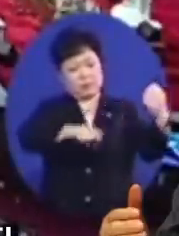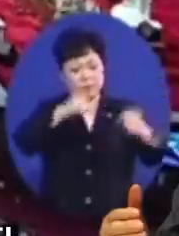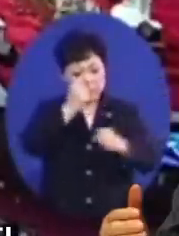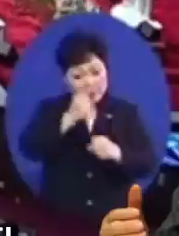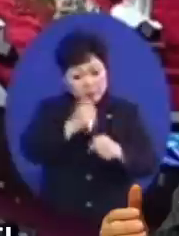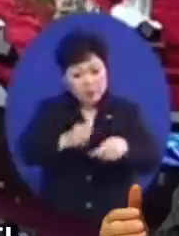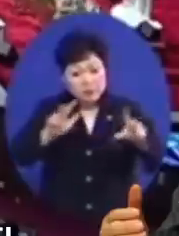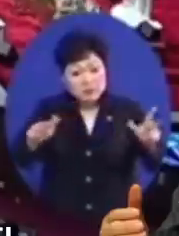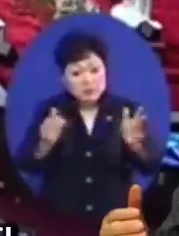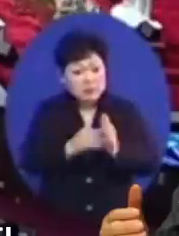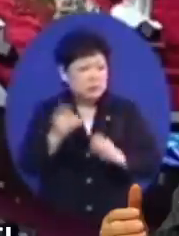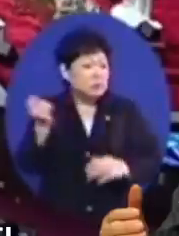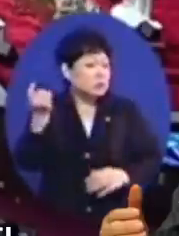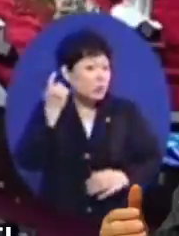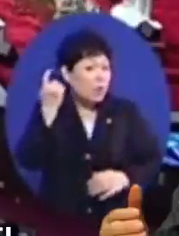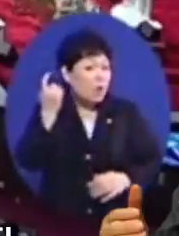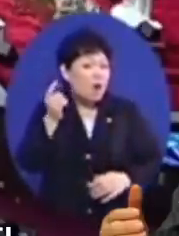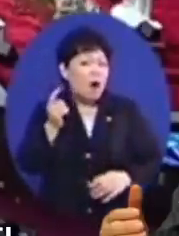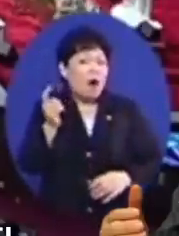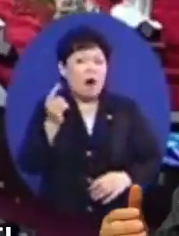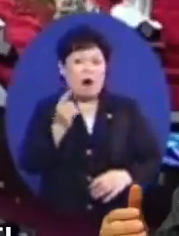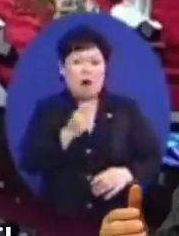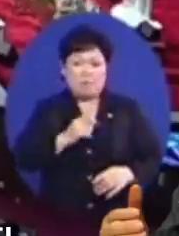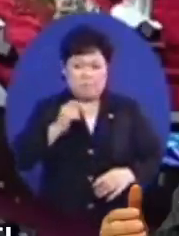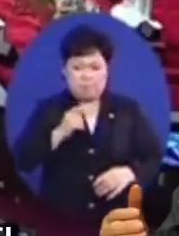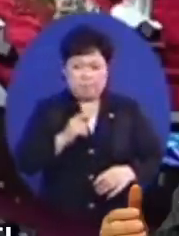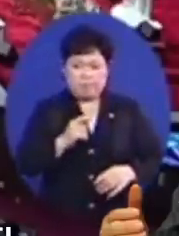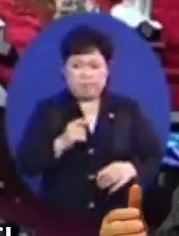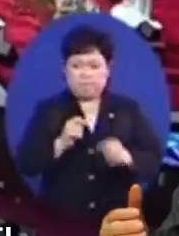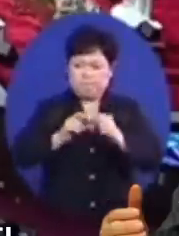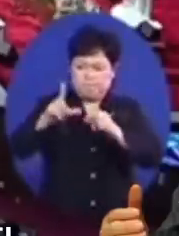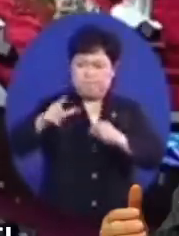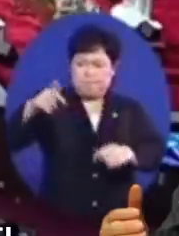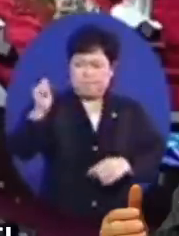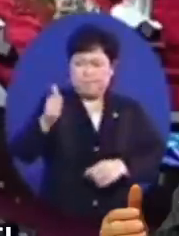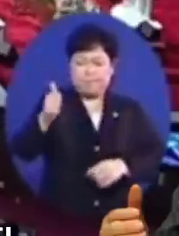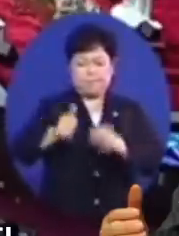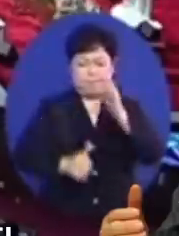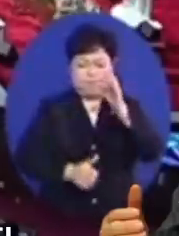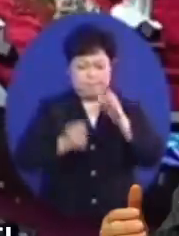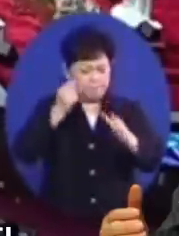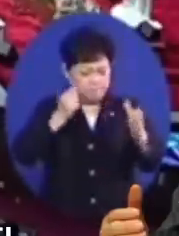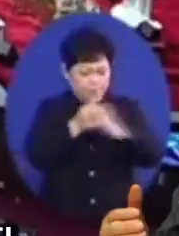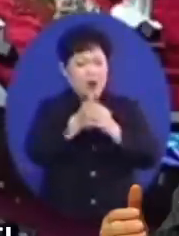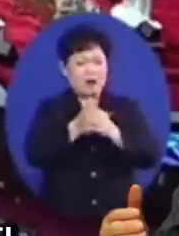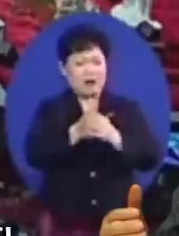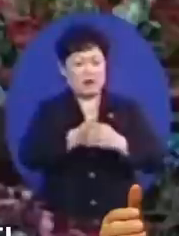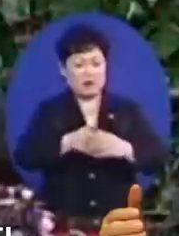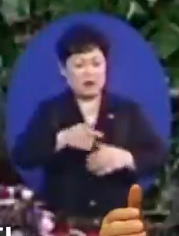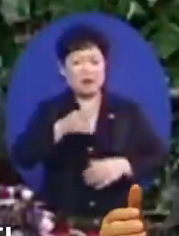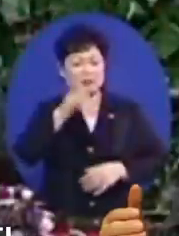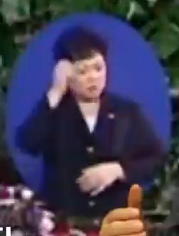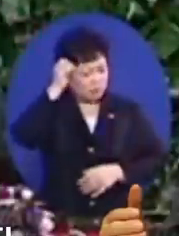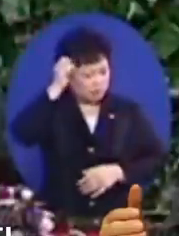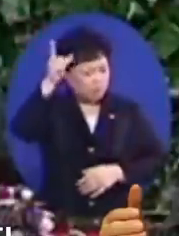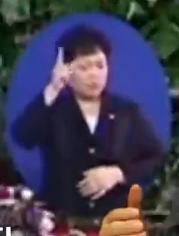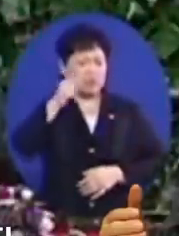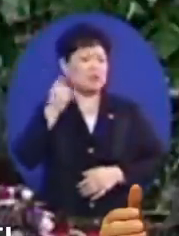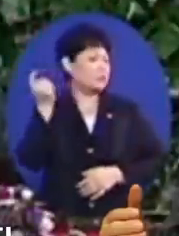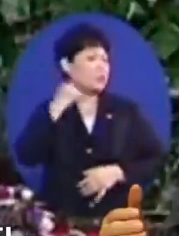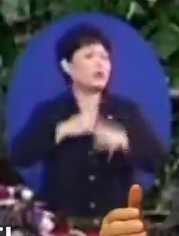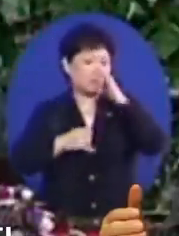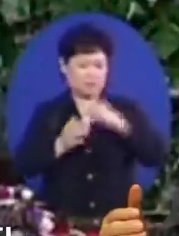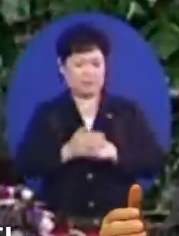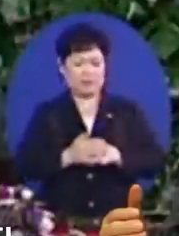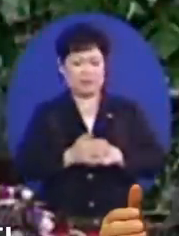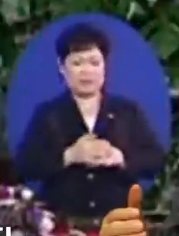지금까지 그가 만들었던 어떤 바이올린보다 훌륭한 소리가 울렸다고 말합니다. 또한 땅 속에 묻혀있는 석탄이 그대로